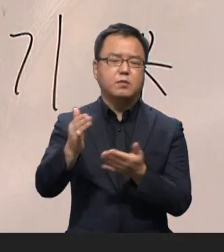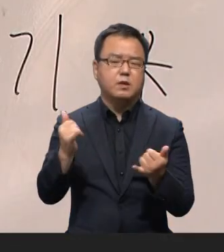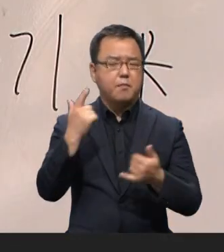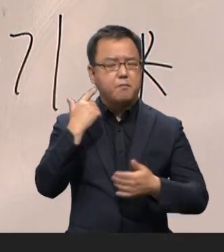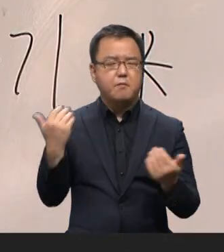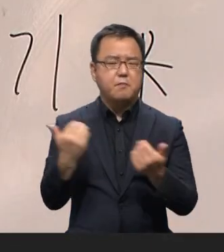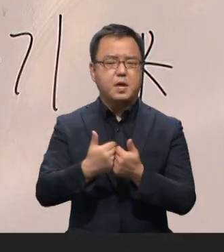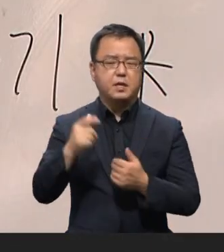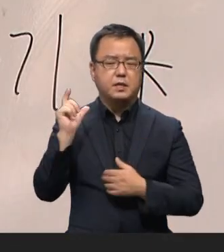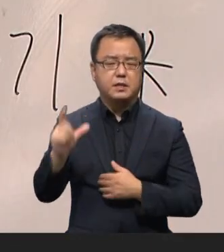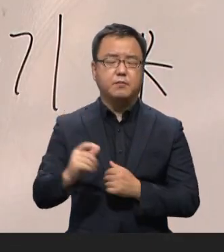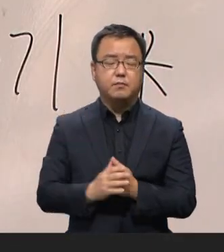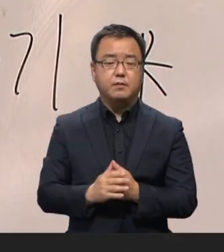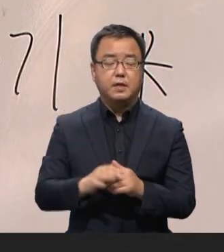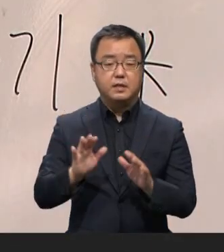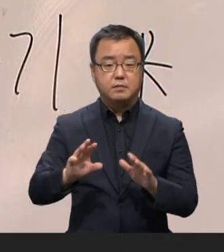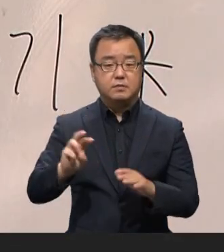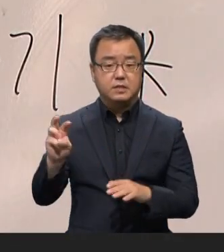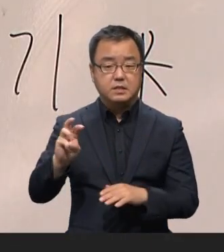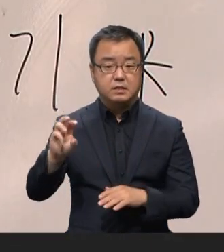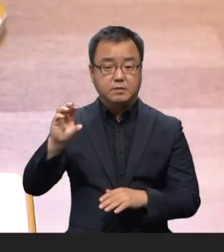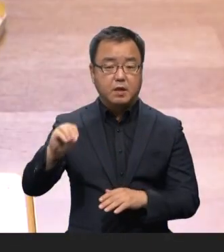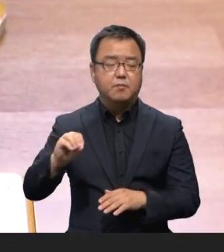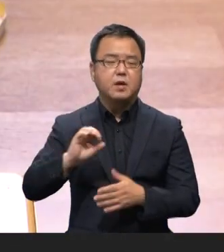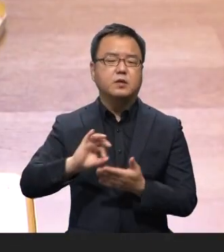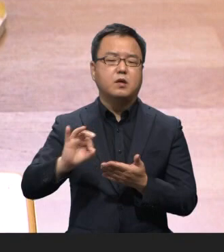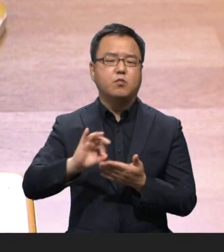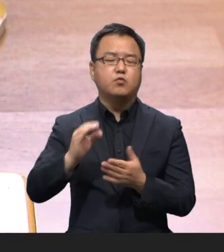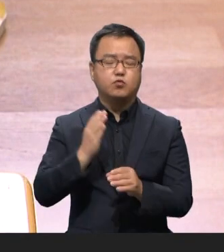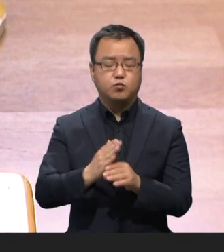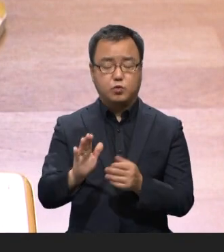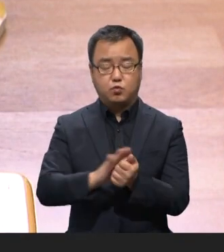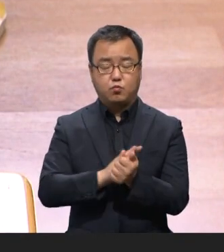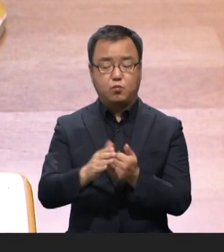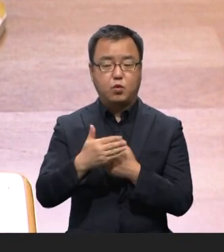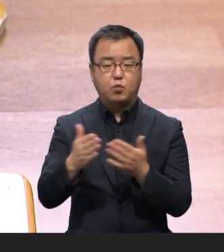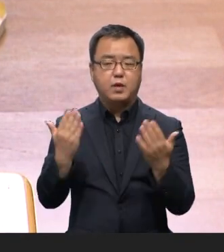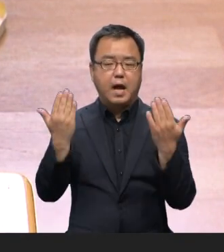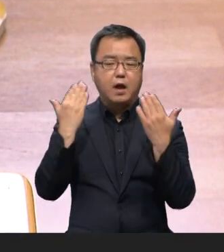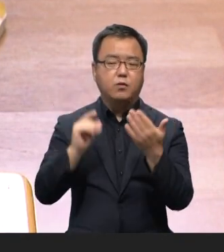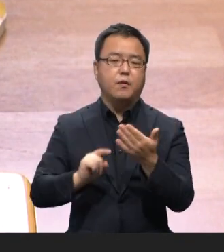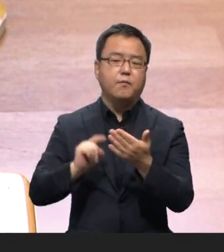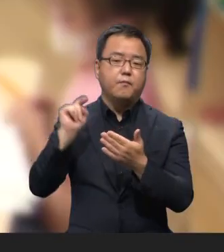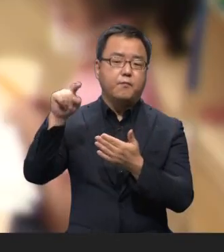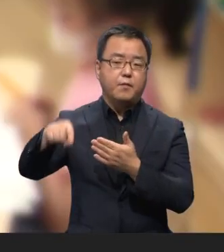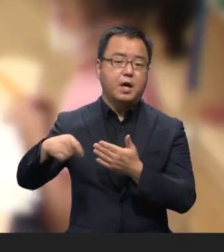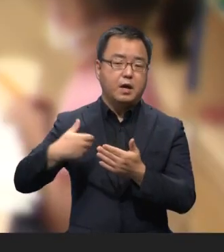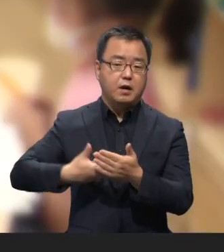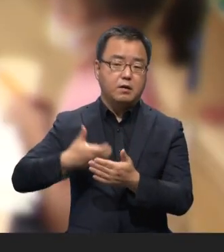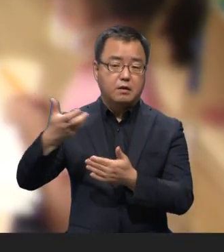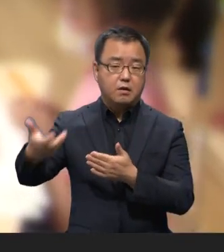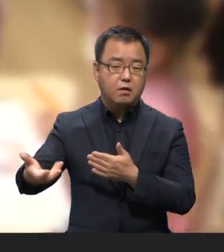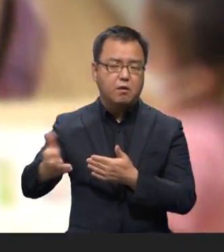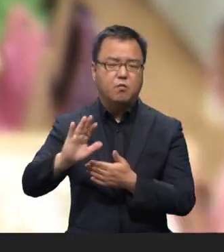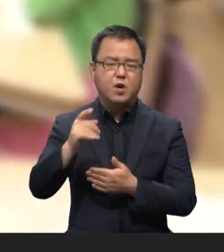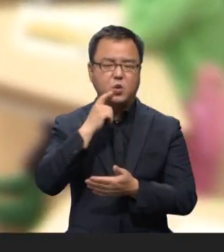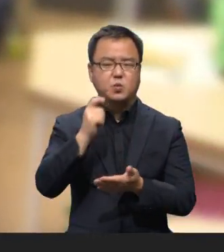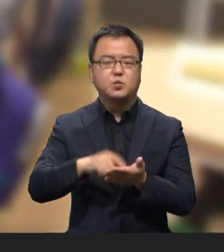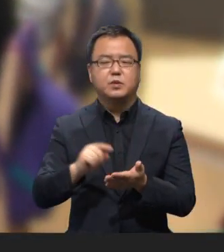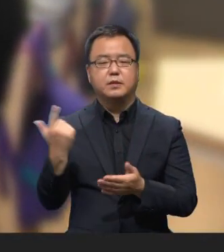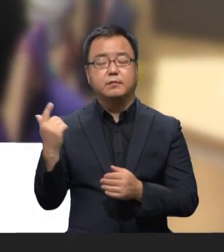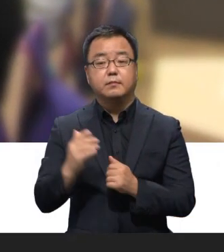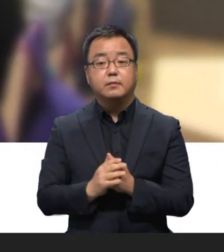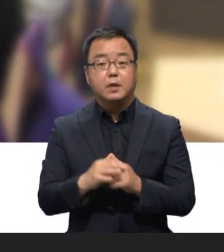하지만 이미 30만 명 가까이 이용하고 있는 돌봄 교실을 학교 밖으로 옮기는 건 쉽지 않습니다 교육부 역시 학교와